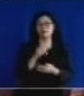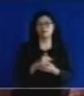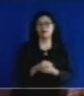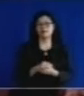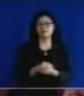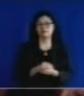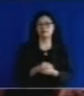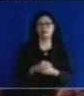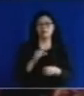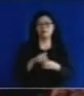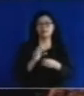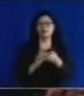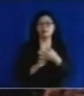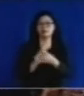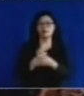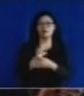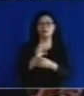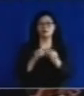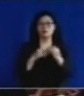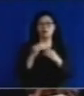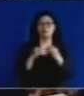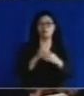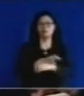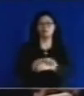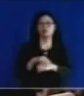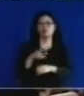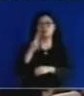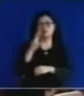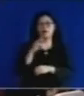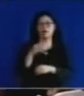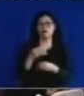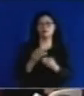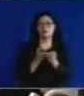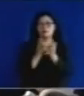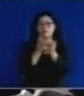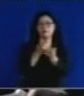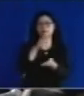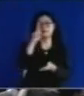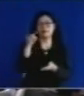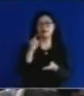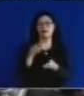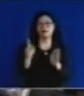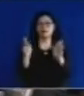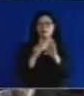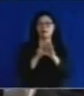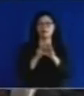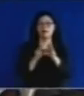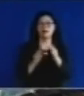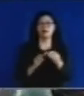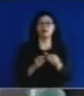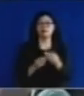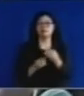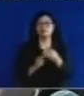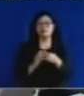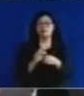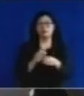pasangan calon nomor urut 2 memberikan pertanyaan kepada pasangan calon nomor urut 1 apa